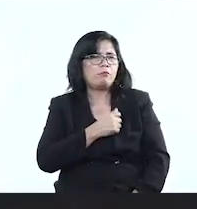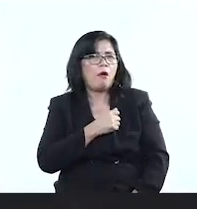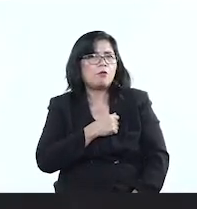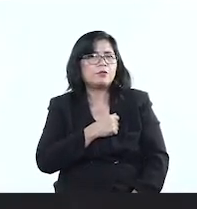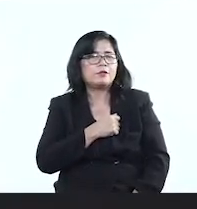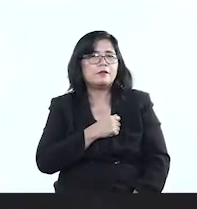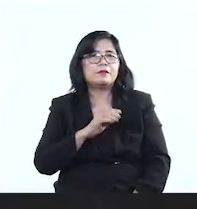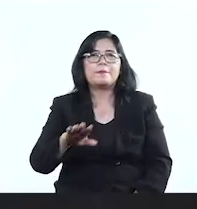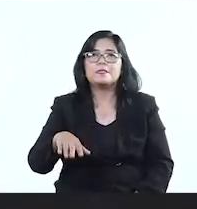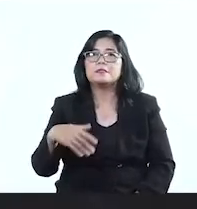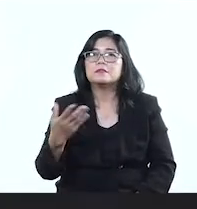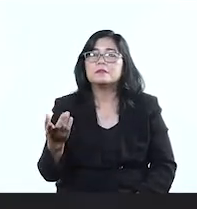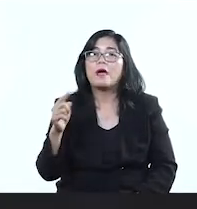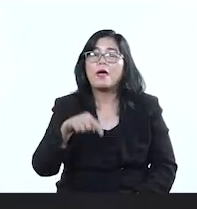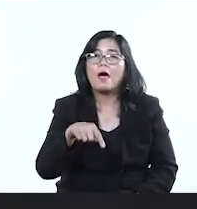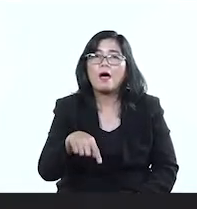sekarang